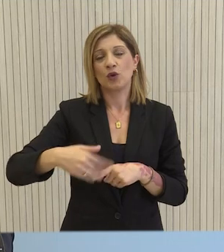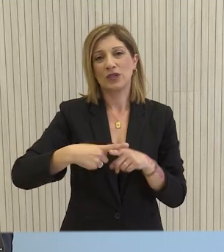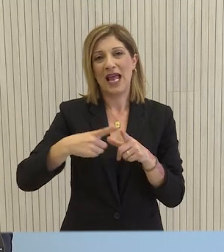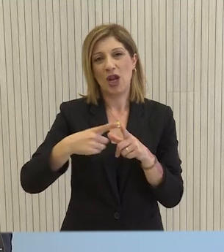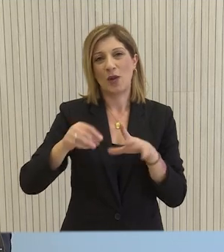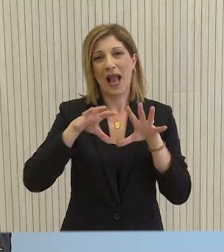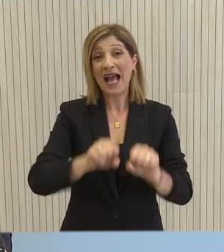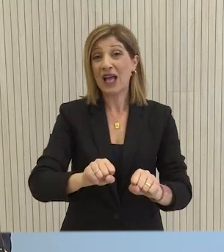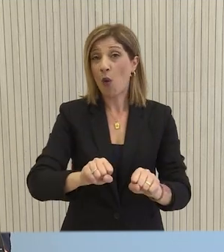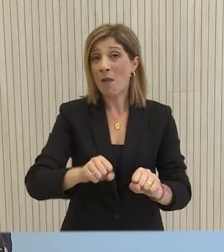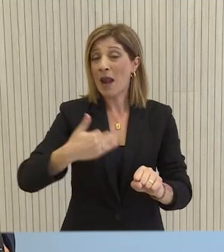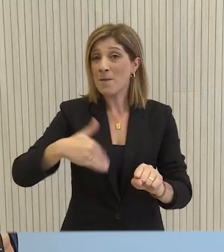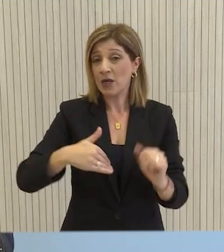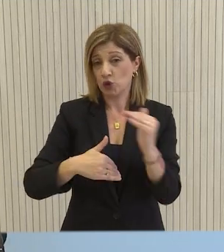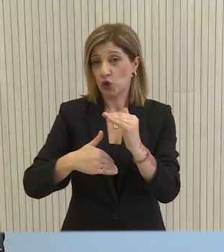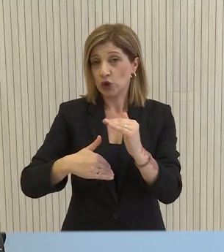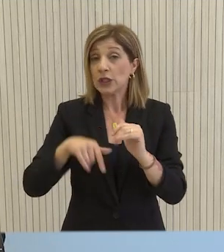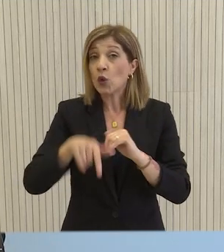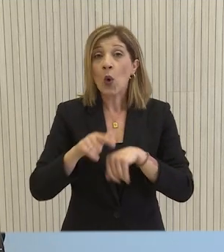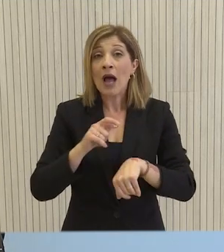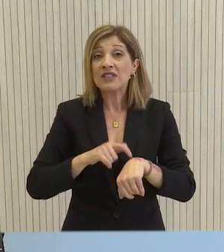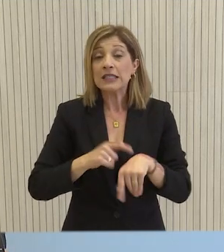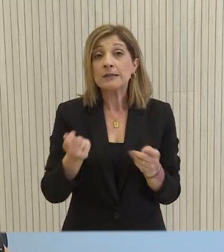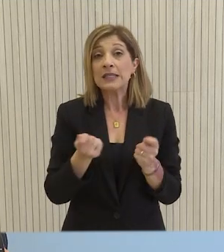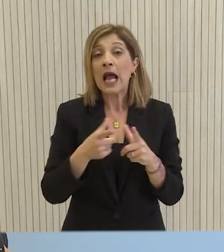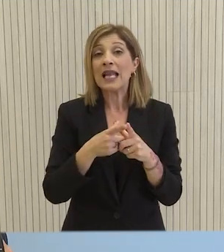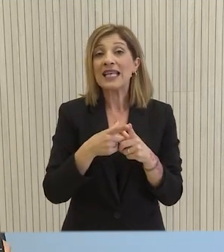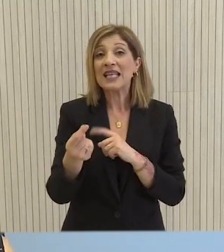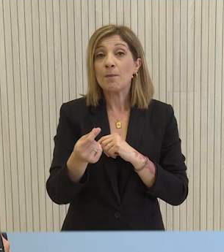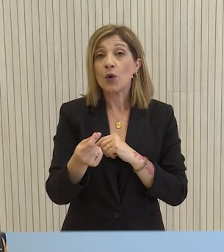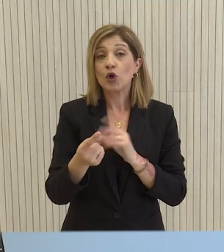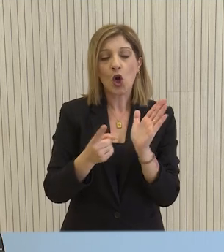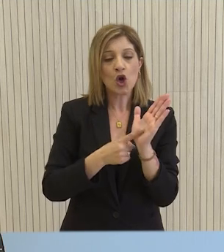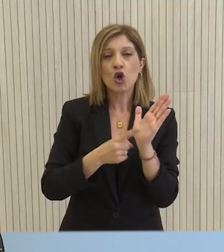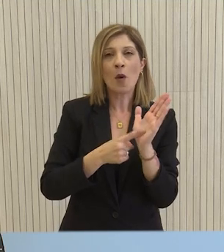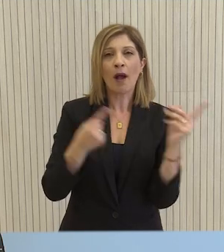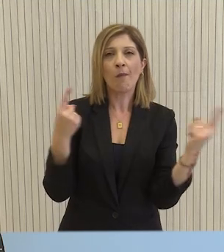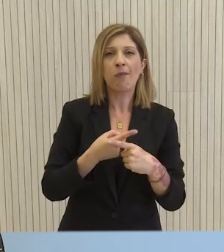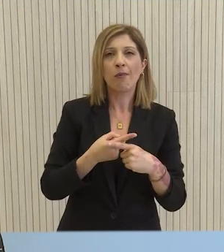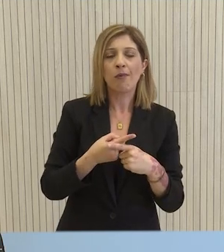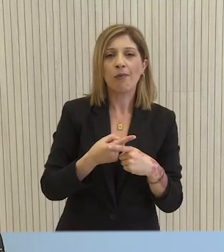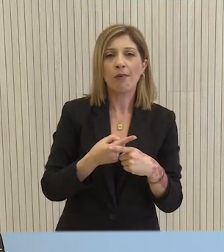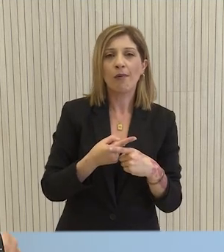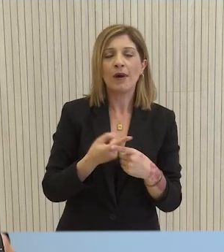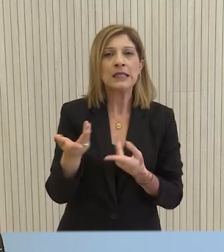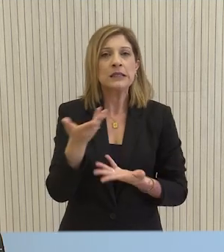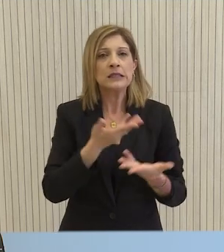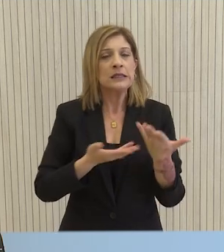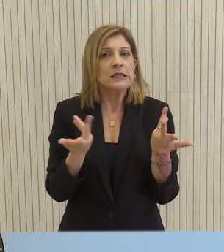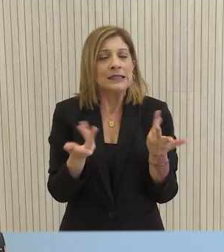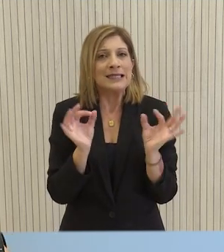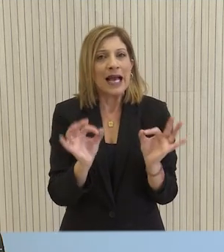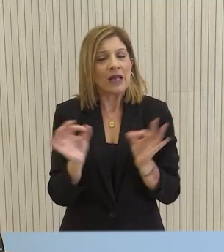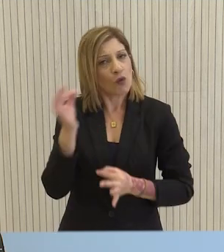στα κατεχόμενα. Σε τι φάση βρισκόμαστε, μπορεί αυτή η νομική μάχη, τέλος πάντων, η οποία ετοιμάζεται χαρακτηριστική ως αλλαγή